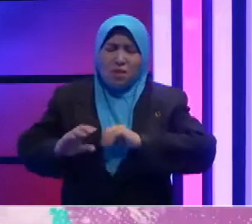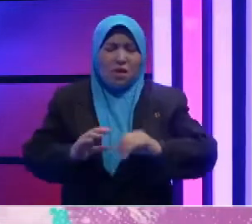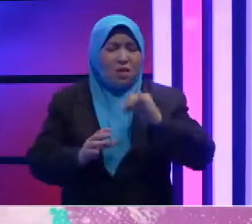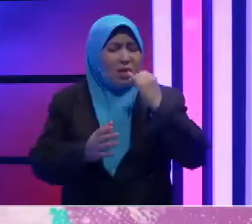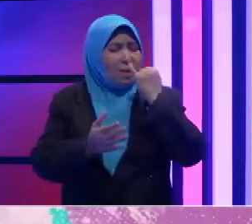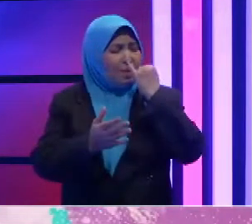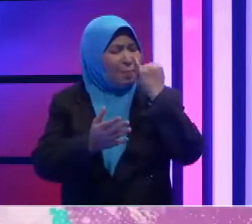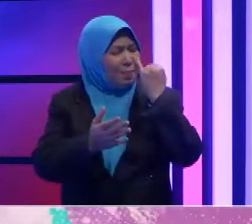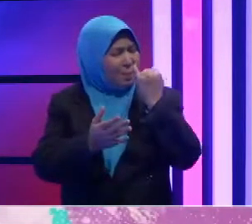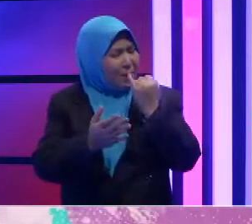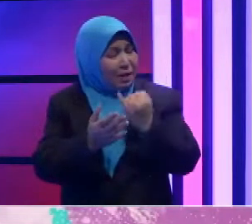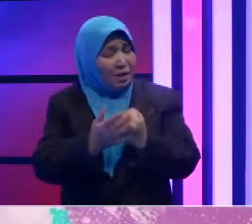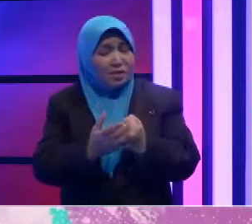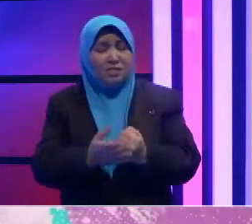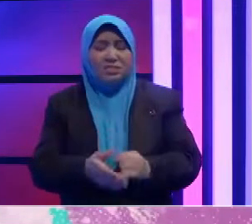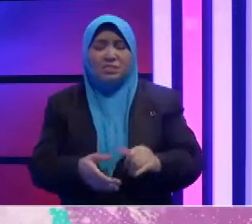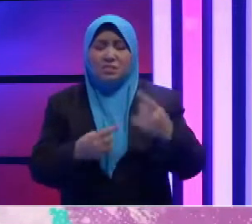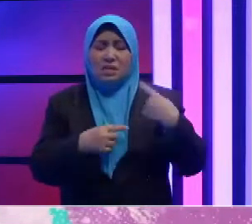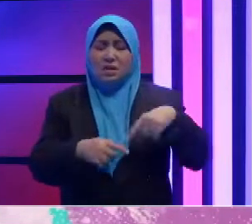وأنتم